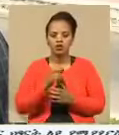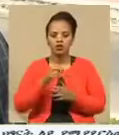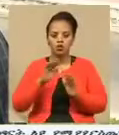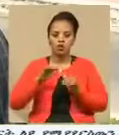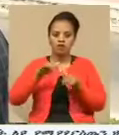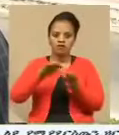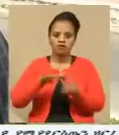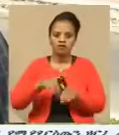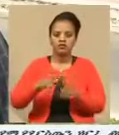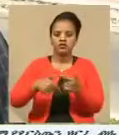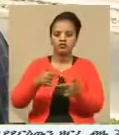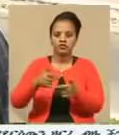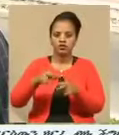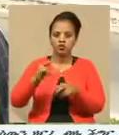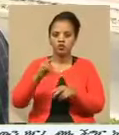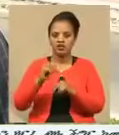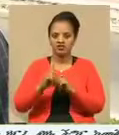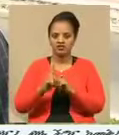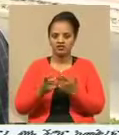መንገዶች፣